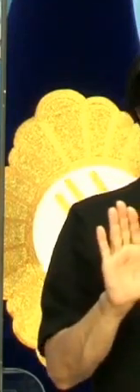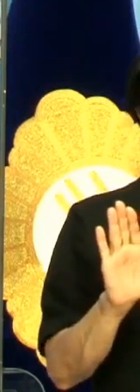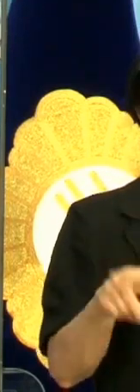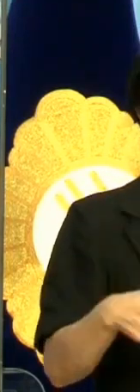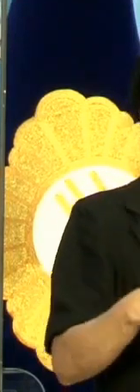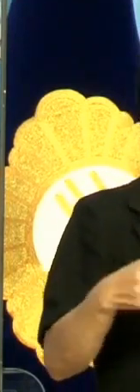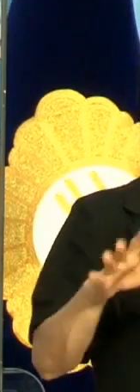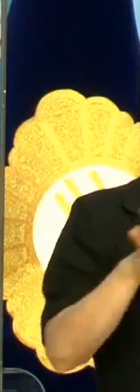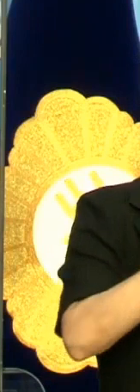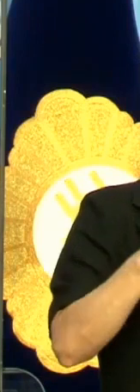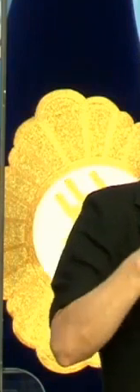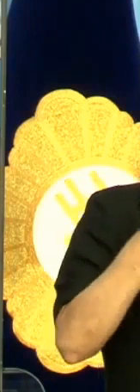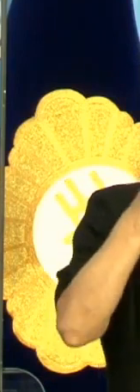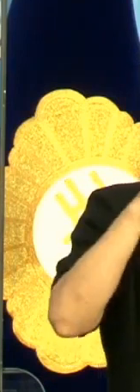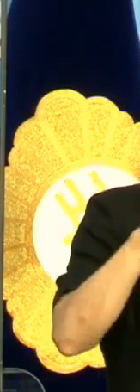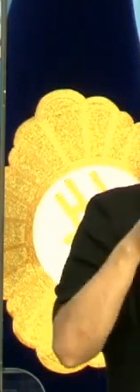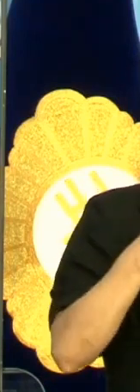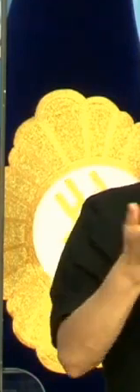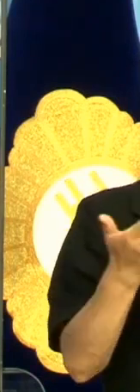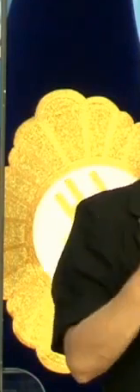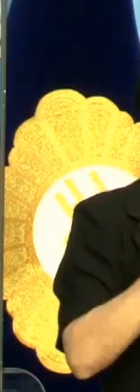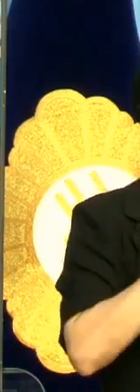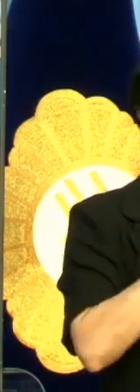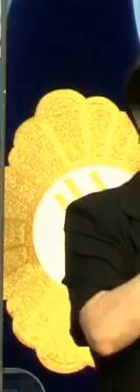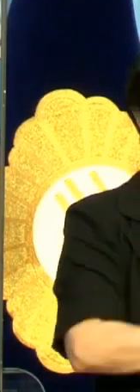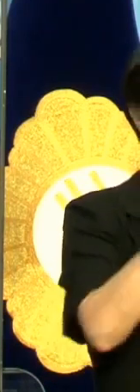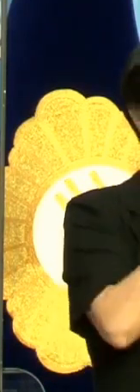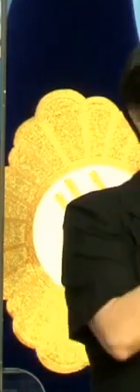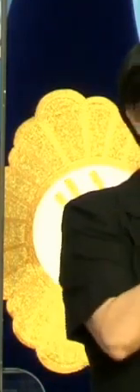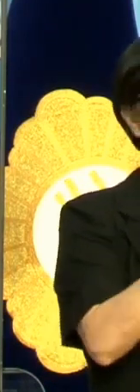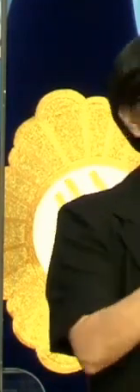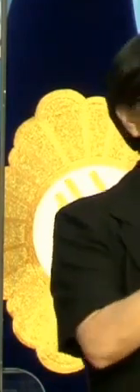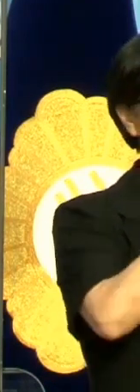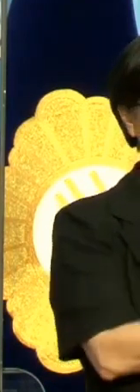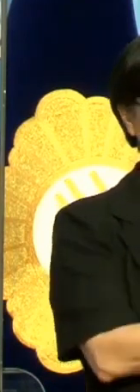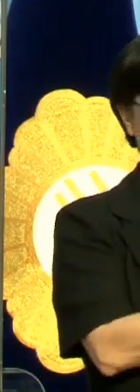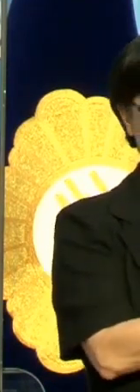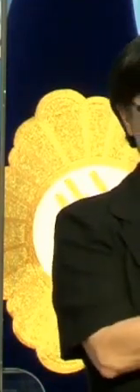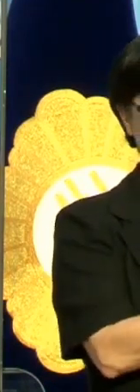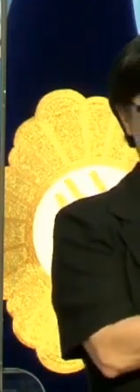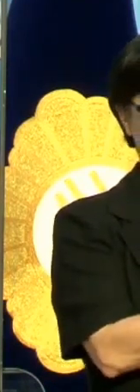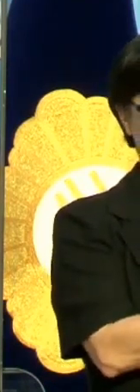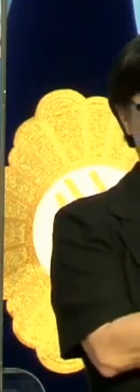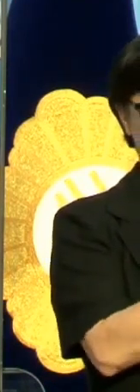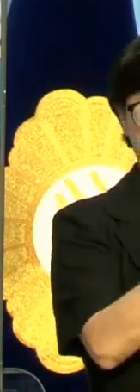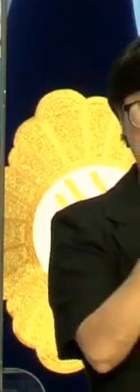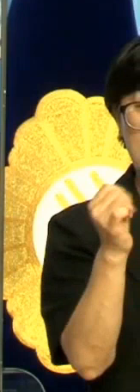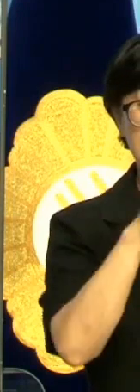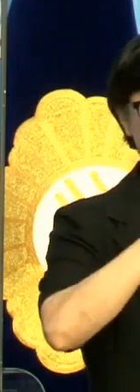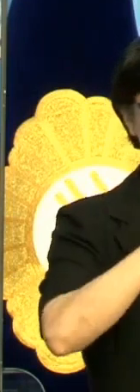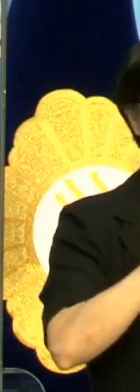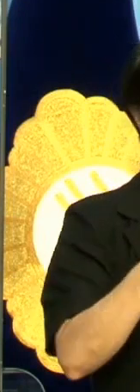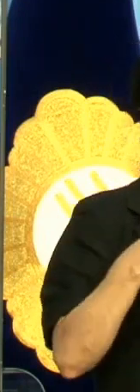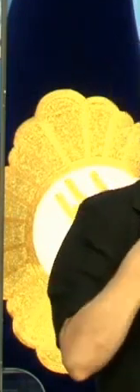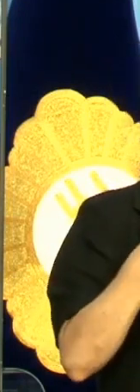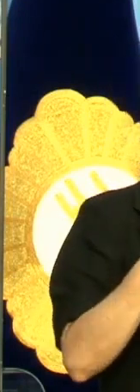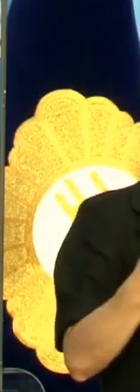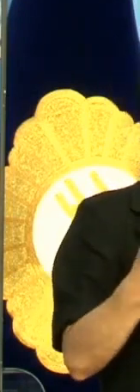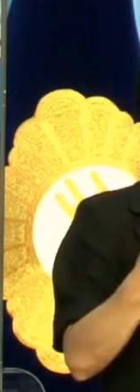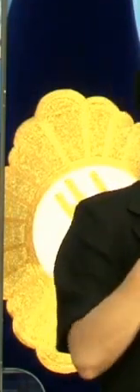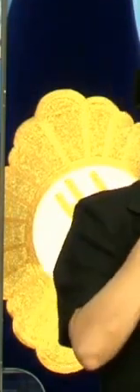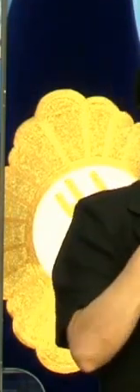부대장은 군인의 주임이 복무에 관한 기본법 시행령 제 12조 제 1항 제 1호 및 현역병 등의 건강보험